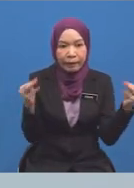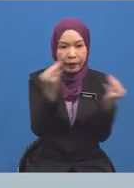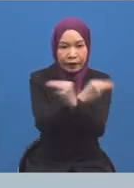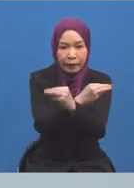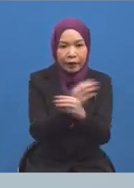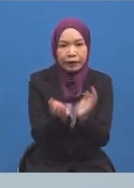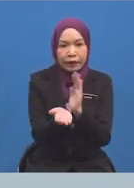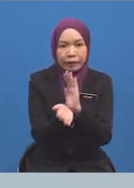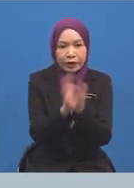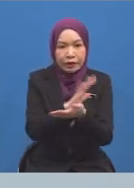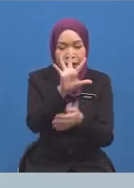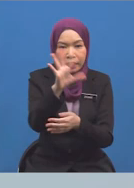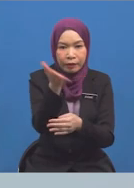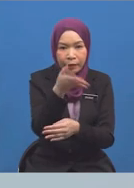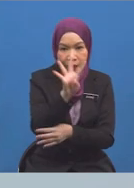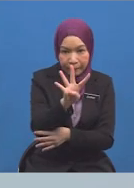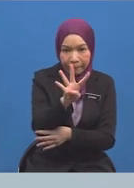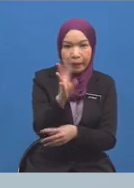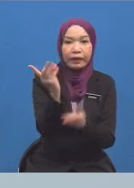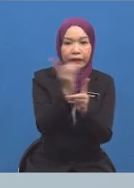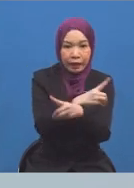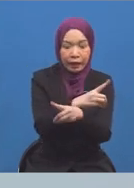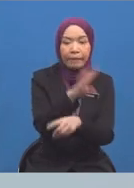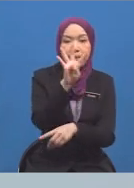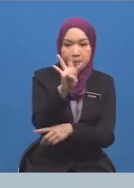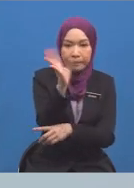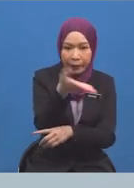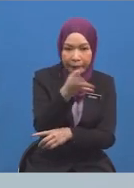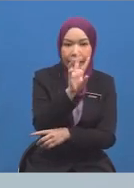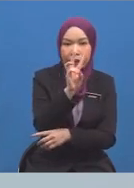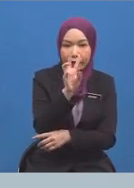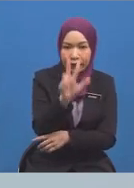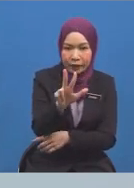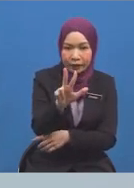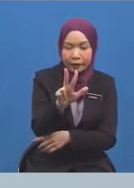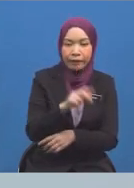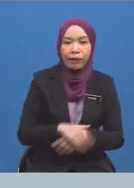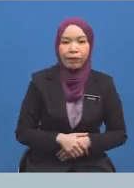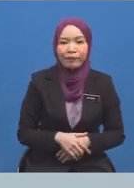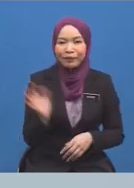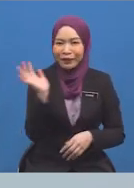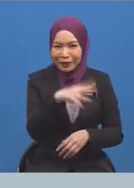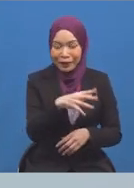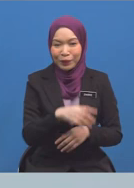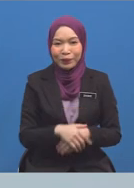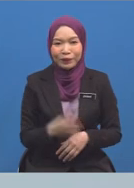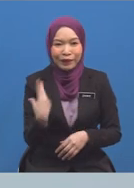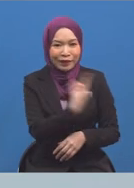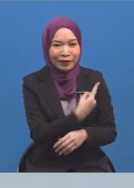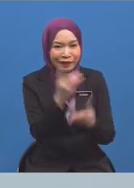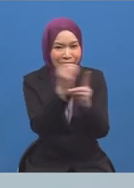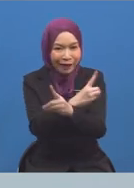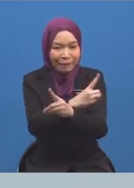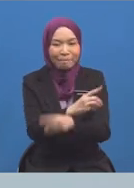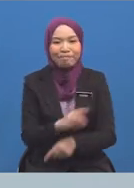menjadi 5/4 darab 43 Jom kita